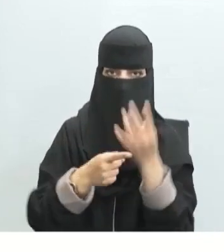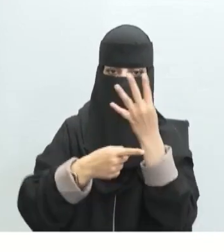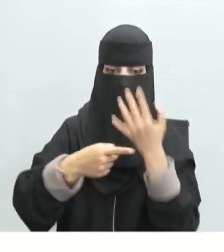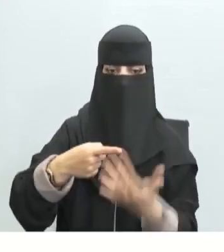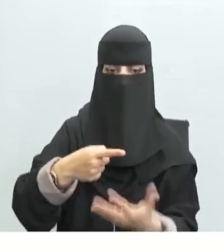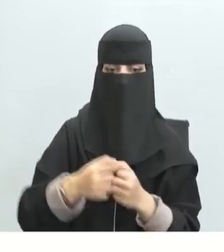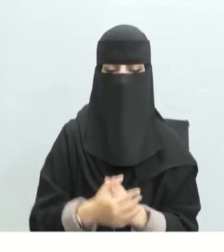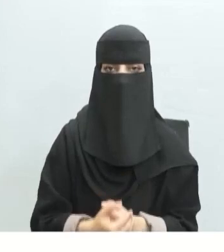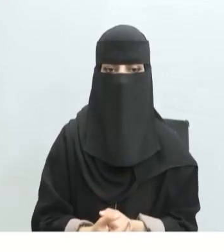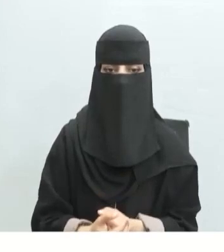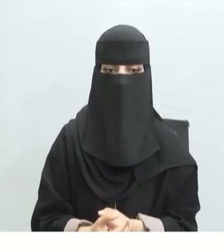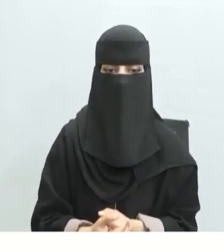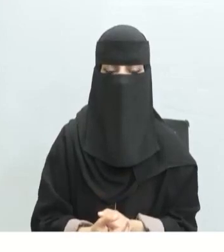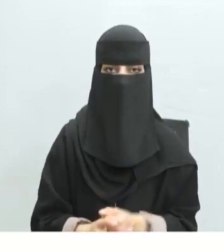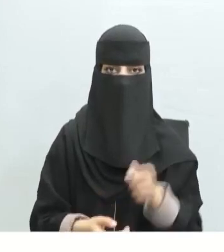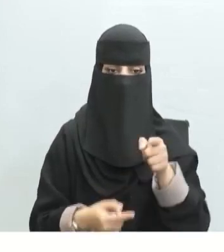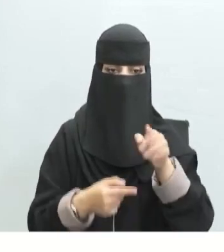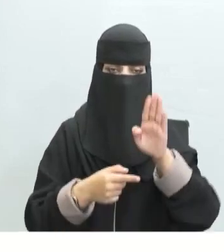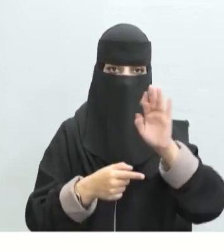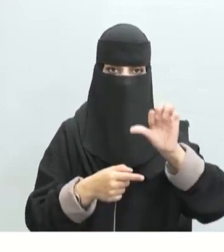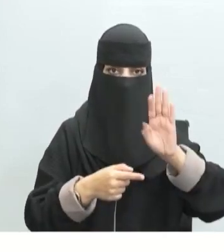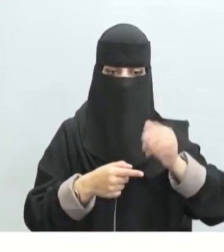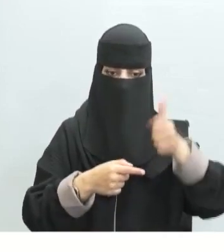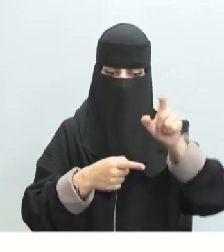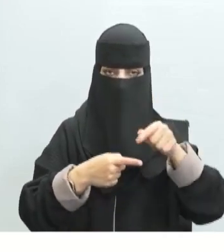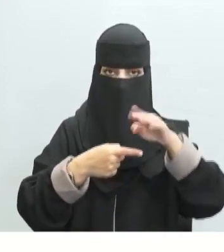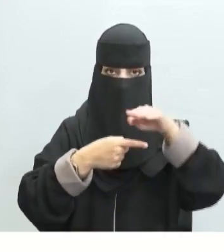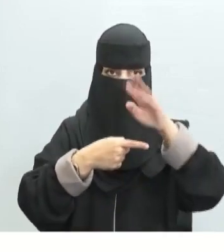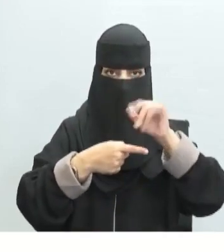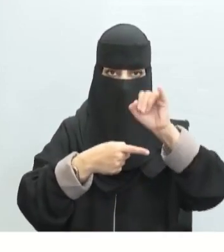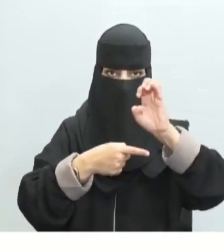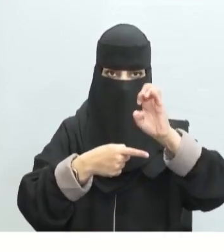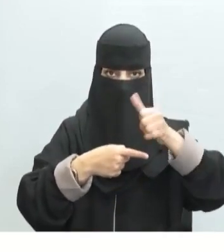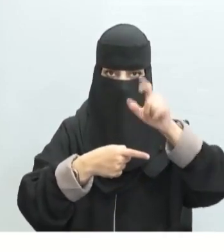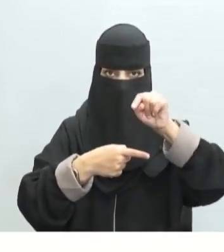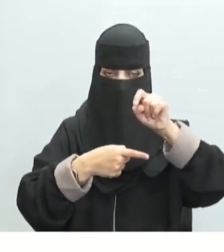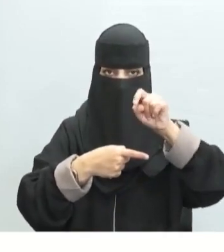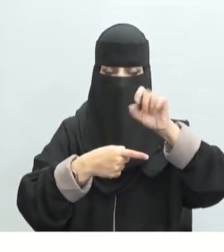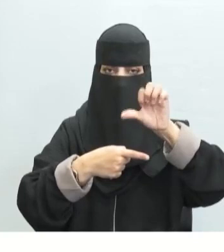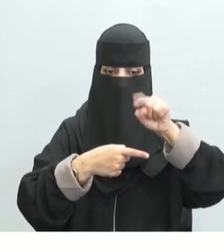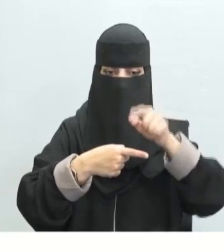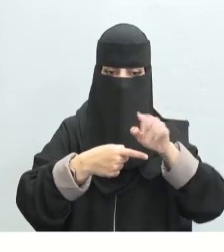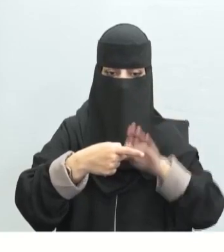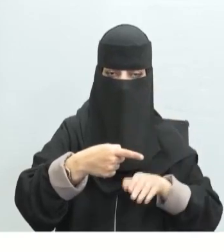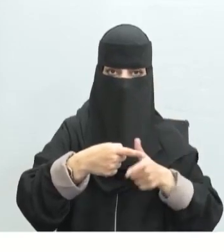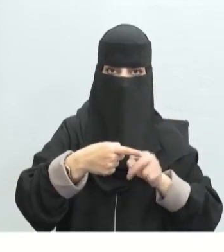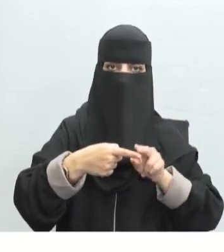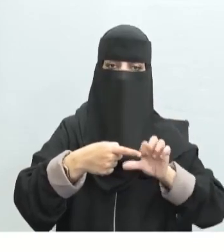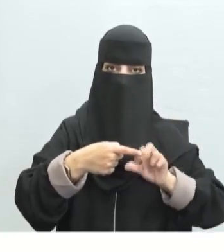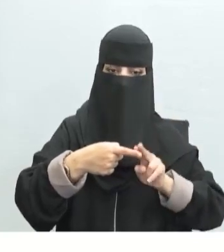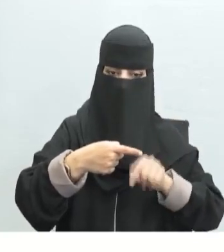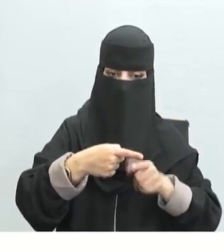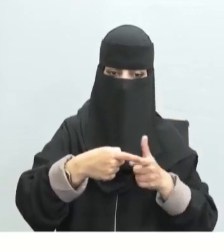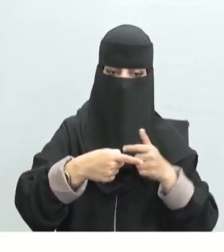على 5 الكوساين هو المجاور على الوتر اللي هو بيكون 6 على 10 وبعد التبسيط بصير